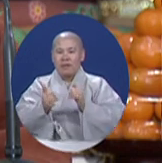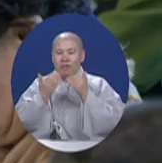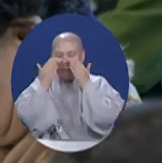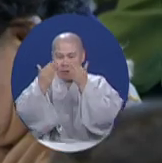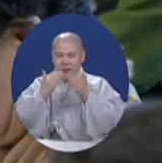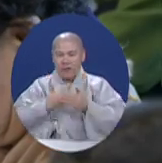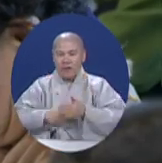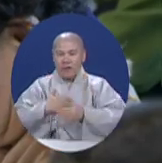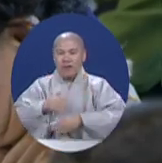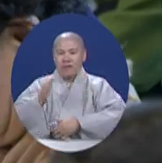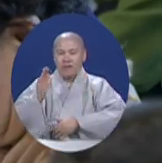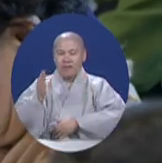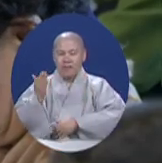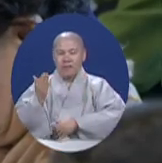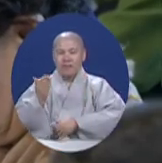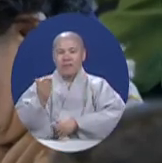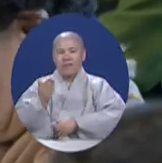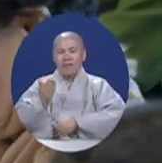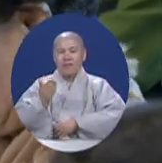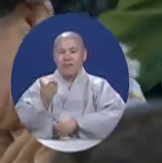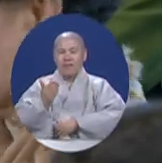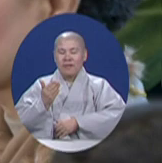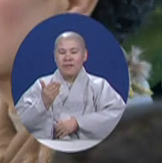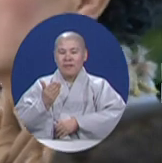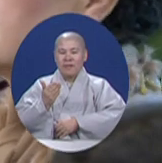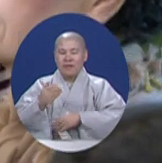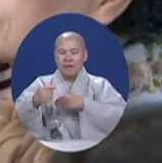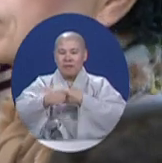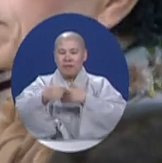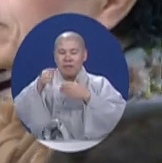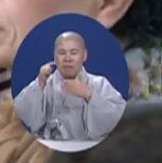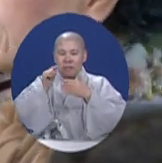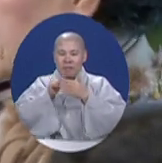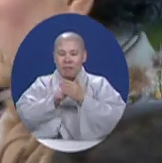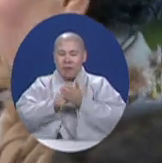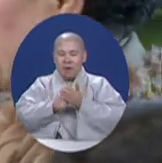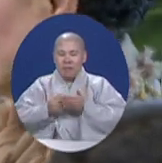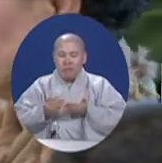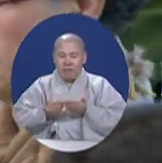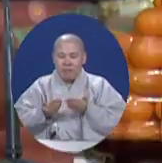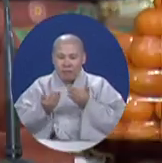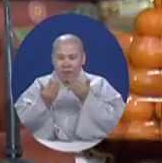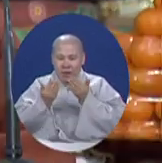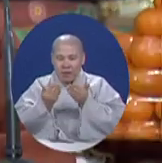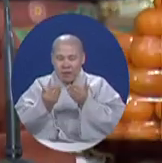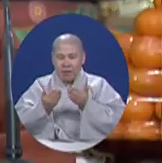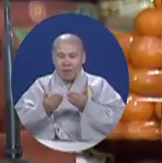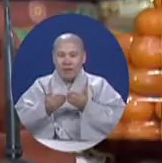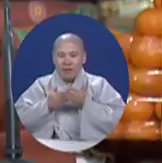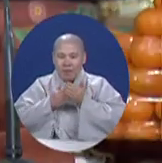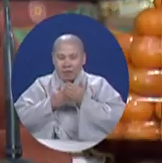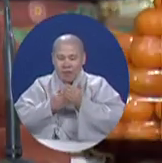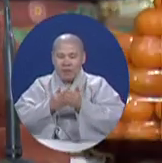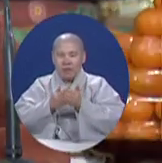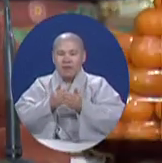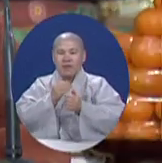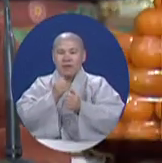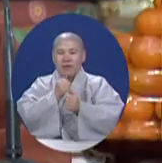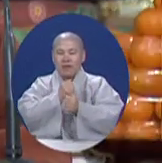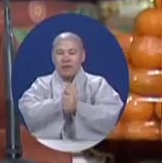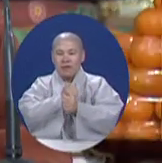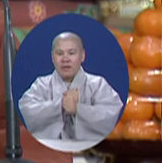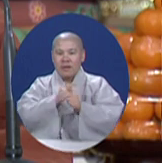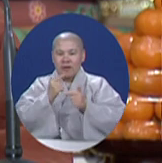알아요. 아주 성의를 다해서 정성을 다해서 하지